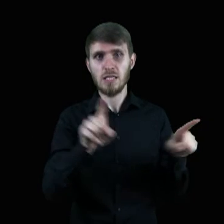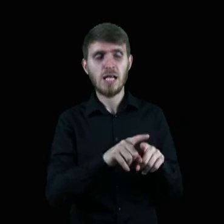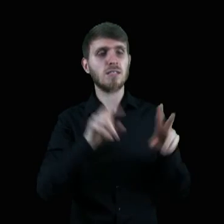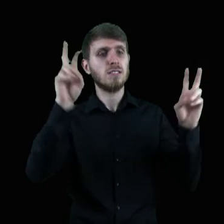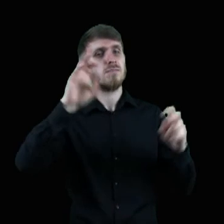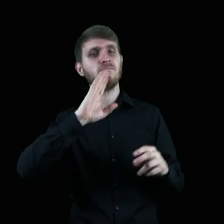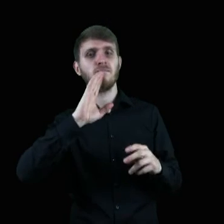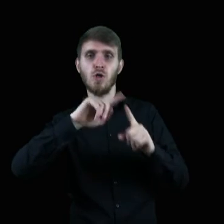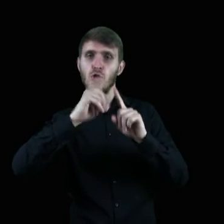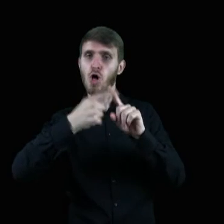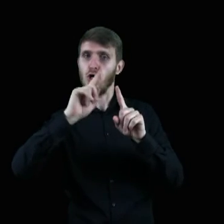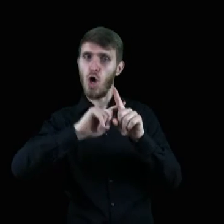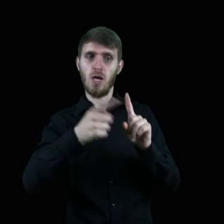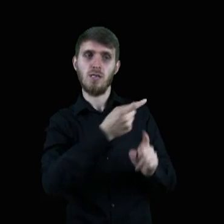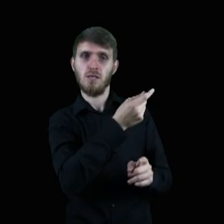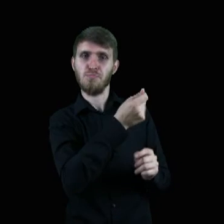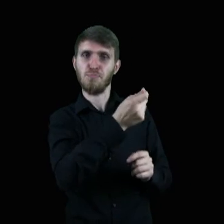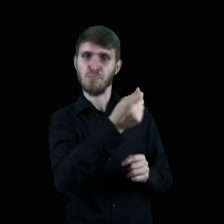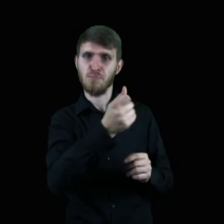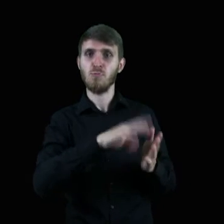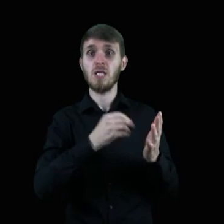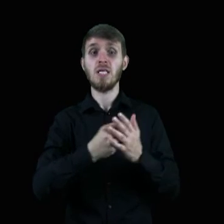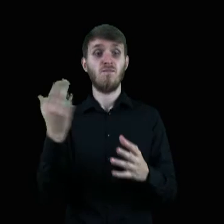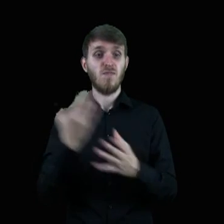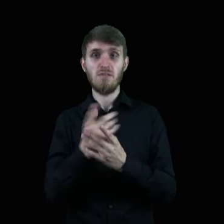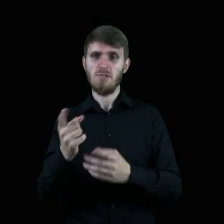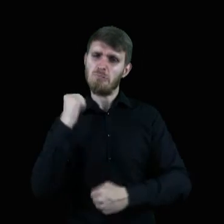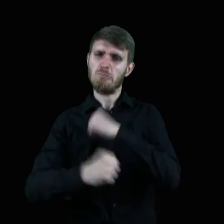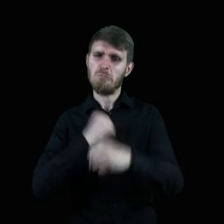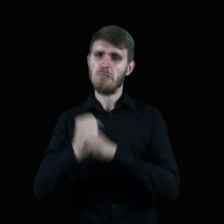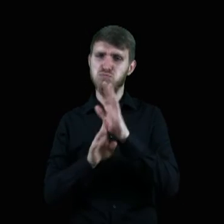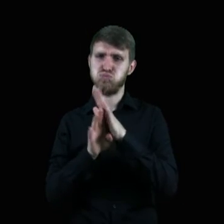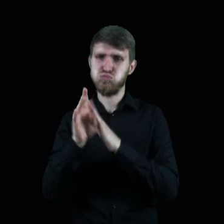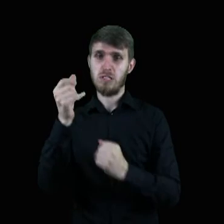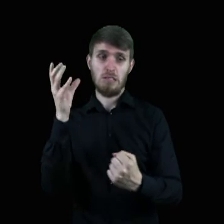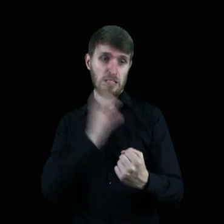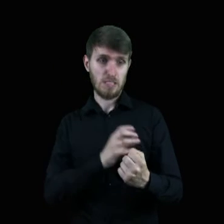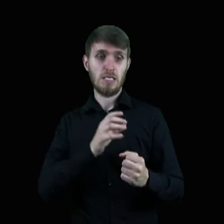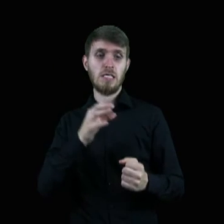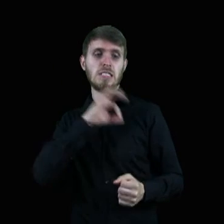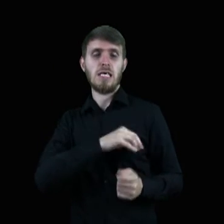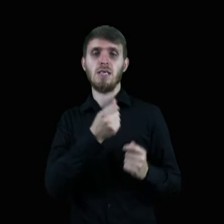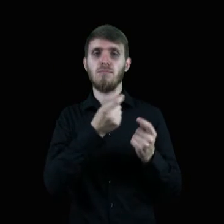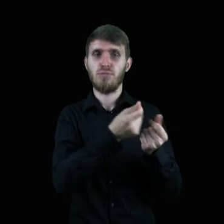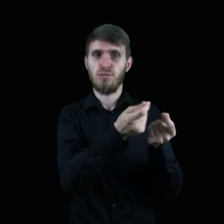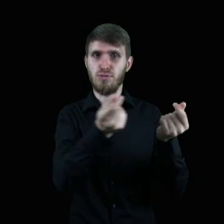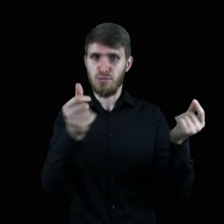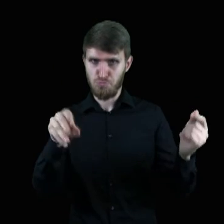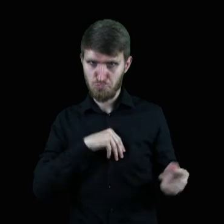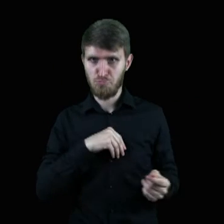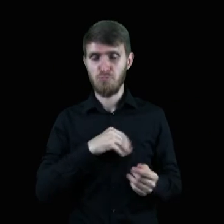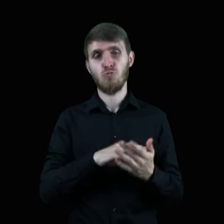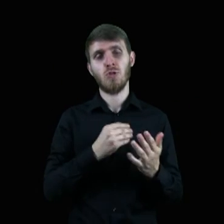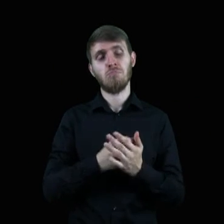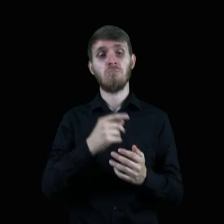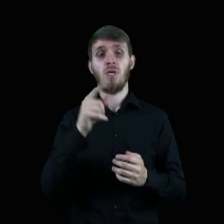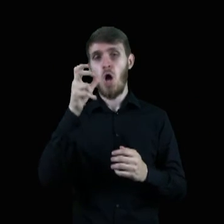też przysługuje nam prawo do czegoś takiego, co się nazywa dywidenda, czyli wypłaty czy udział w zyskach wypracowanych przez firmy. Załóżmy,